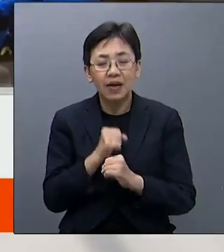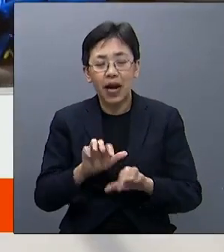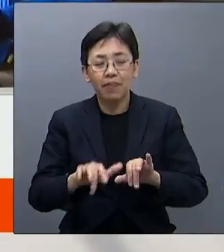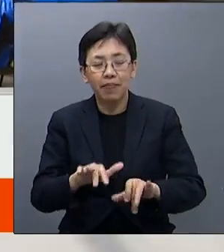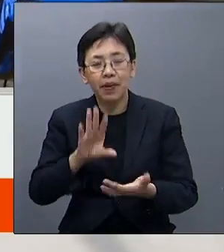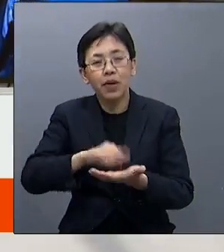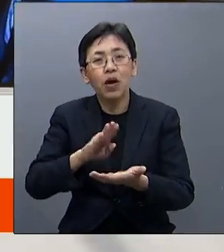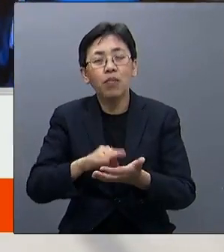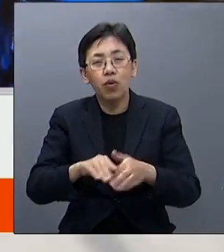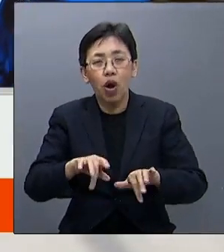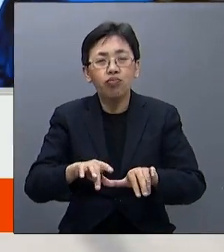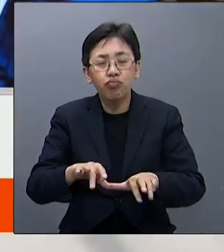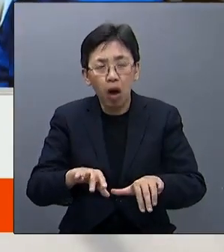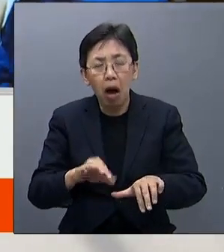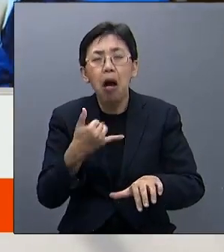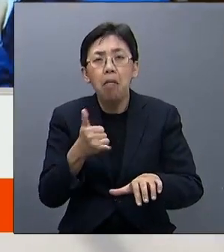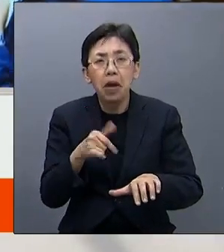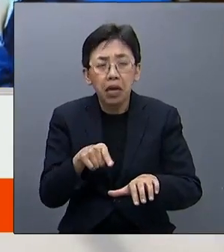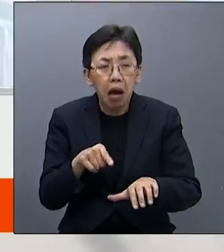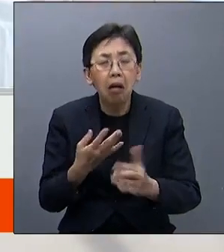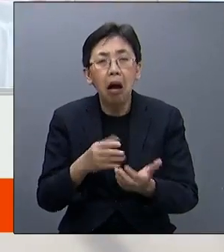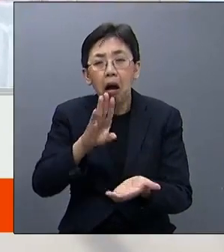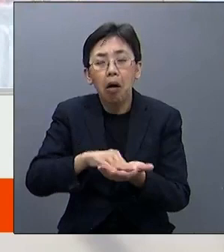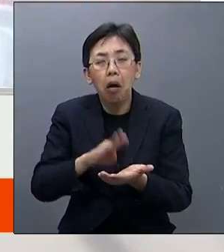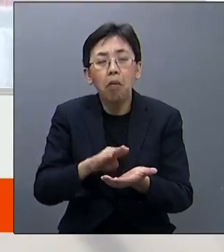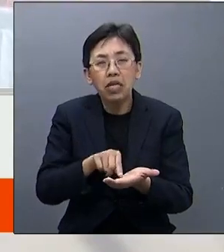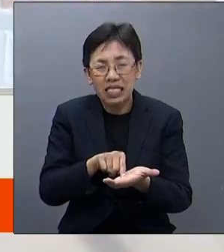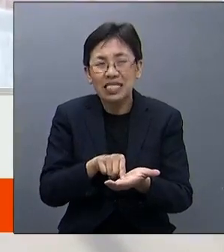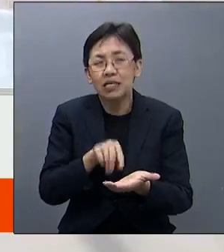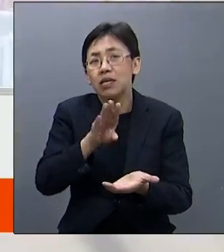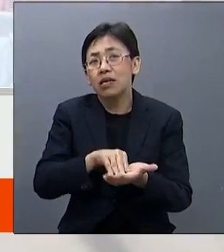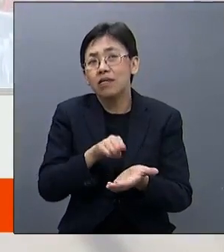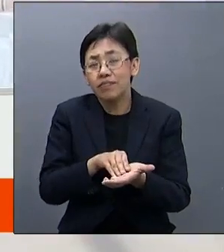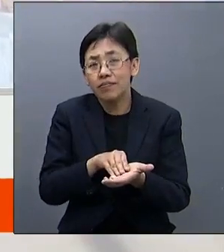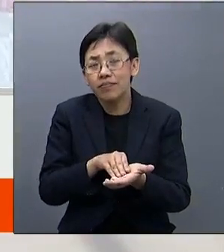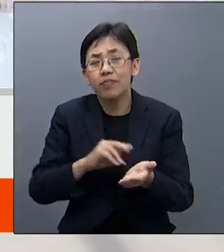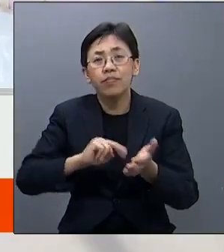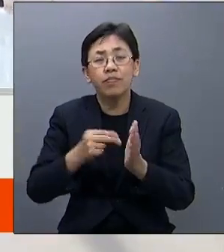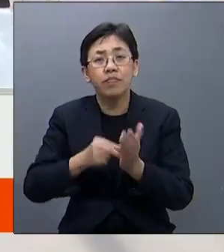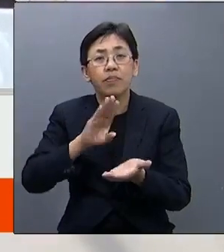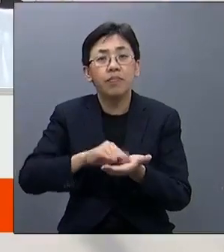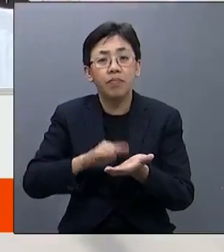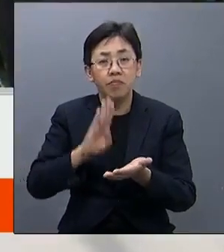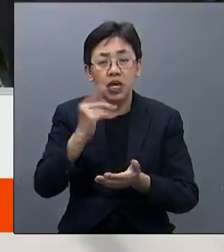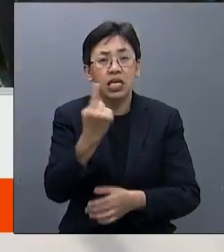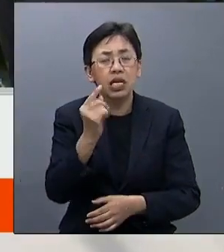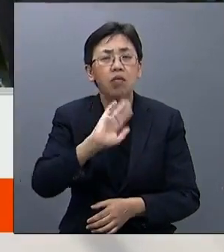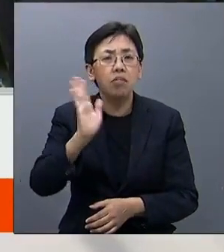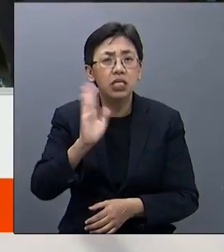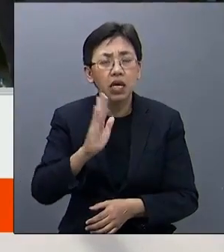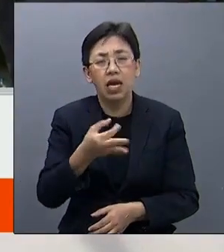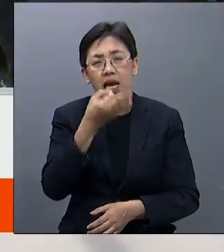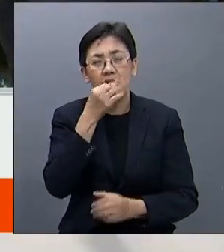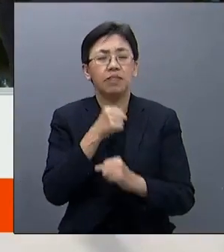แล้วแล้วก็อาจจะแอบขโมยข้อมูลซึ่งมันอาจจะไม่ได้หมายความว่าเขาต้องเป็นข้อมูลบริษัทเดียวนะครับเขาทำอาชีพด้